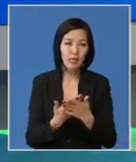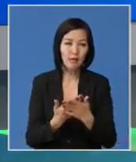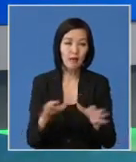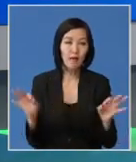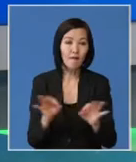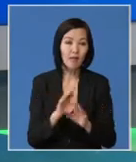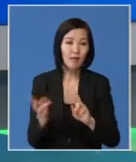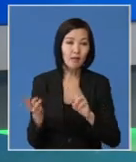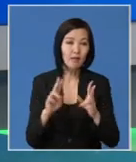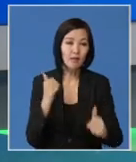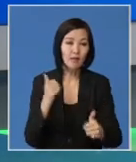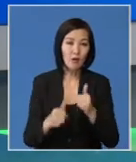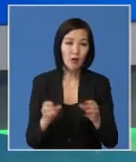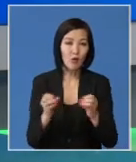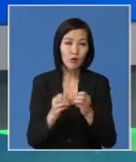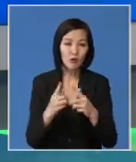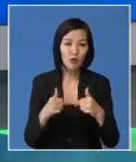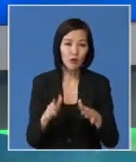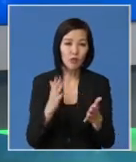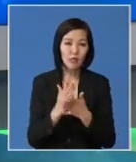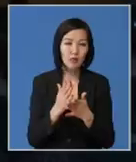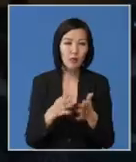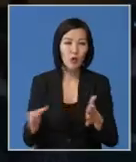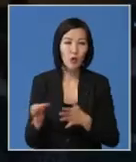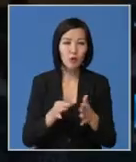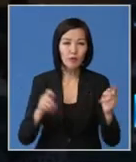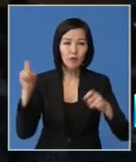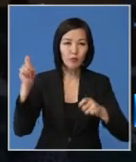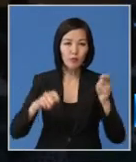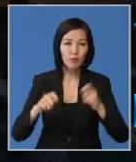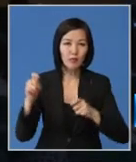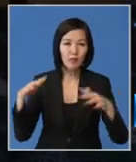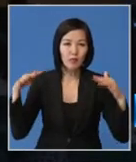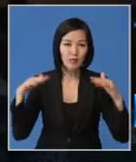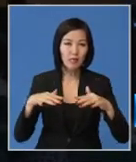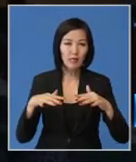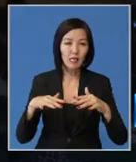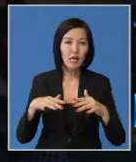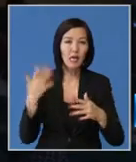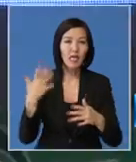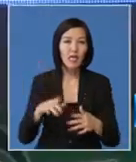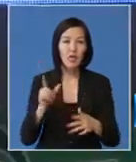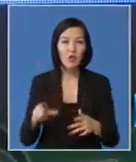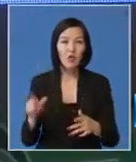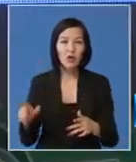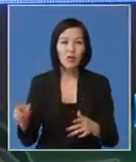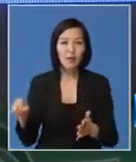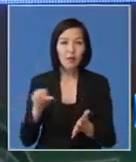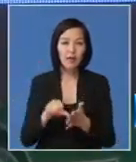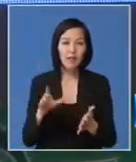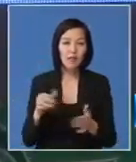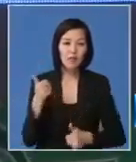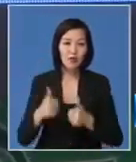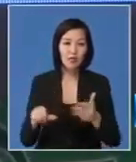вокалды хореографиялық байқауы осымен 10-ші рет ұйымдастырылып отыр. Онда облысымыздың түкпір-түкпірінен келген 50-ден аса қатысушы өзара бақ